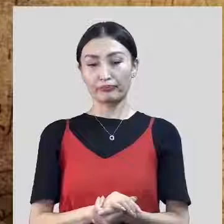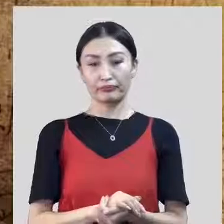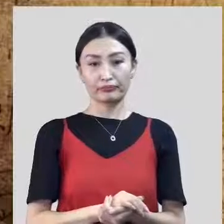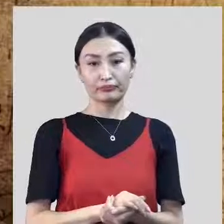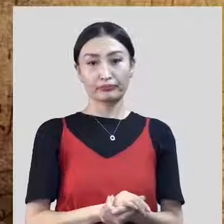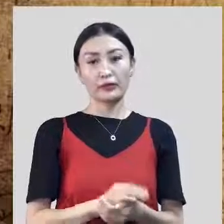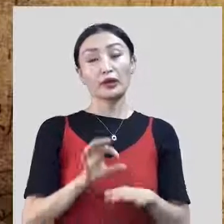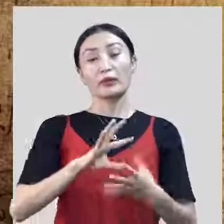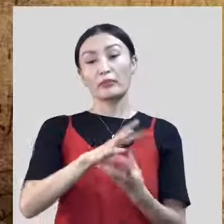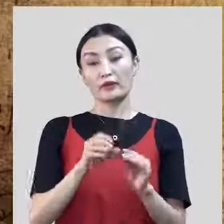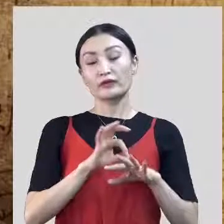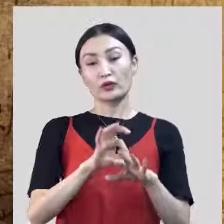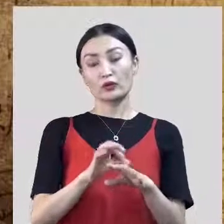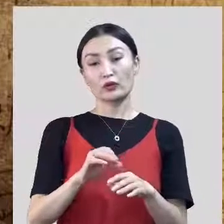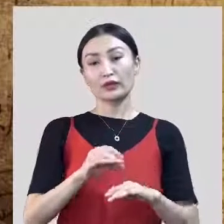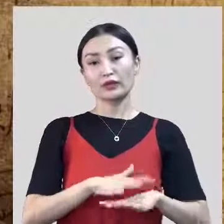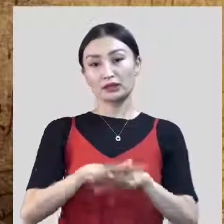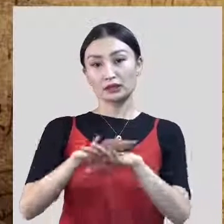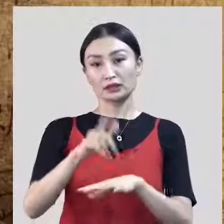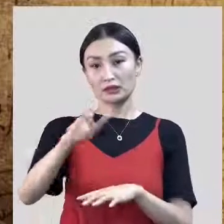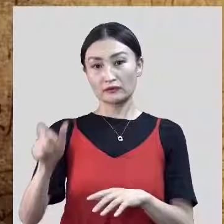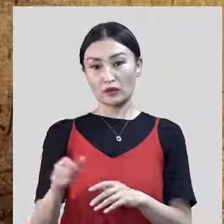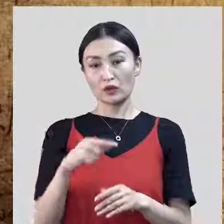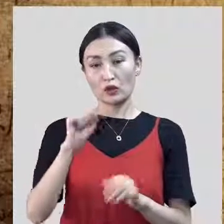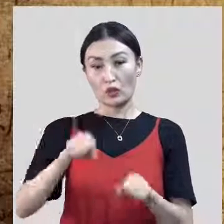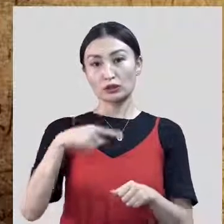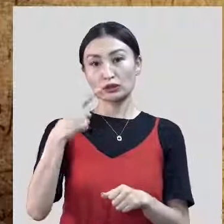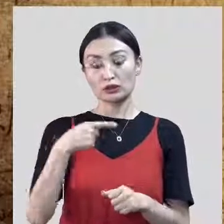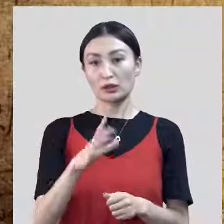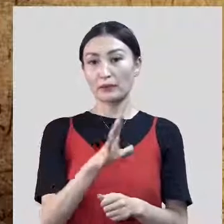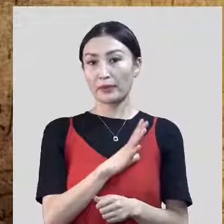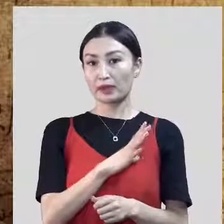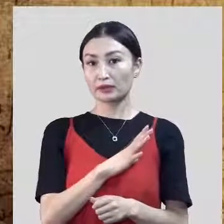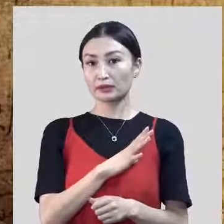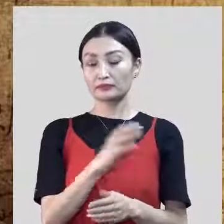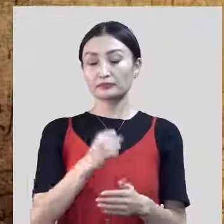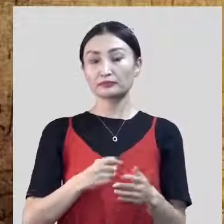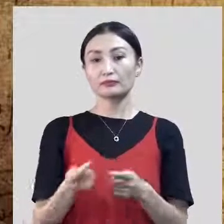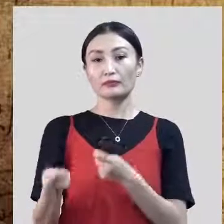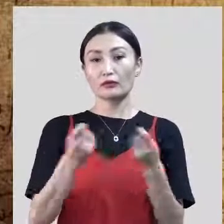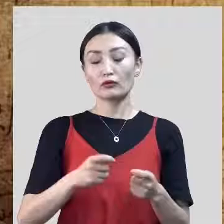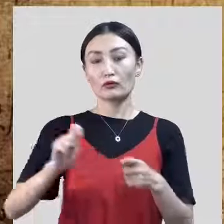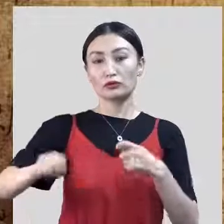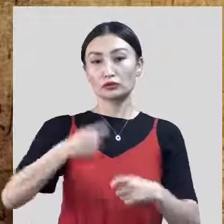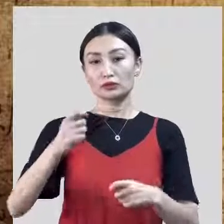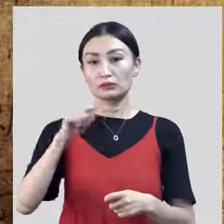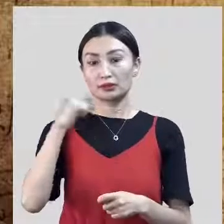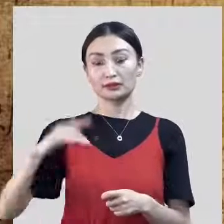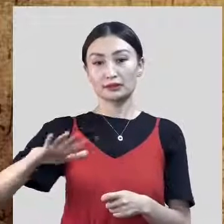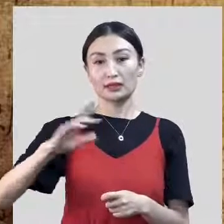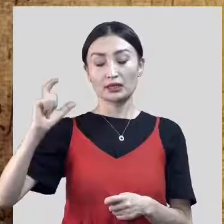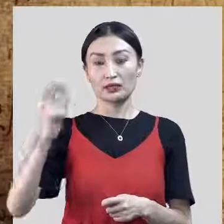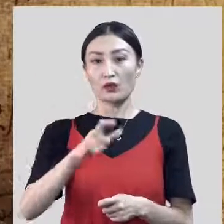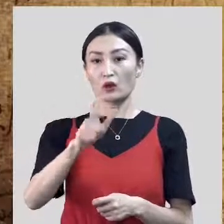подведя итоги гражданской войны можно отметить был нанесен ущерб российской экономики